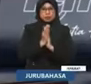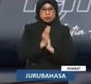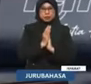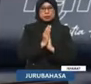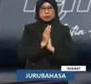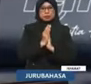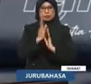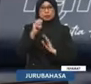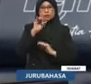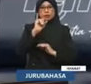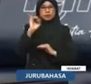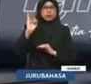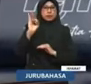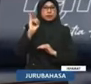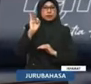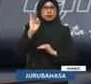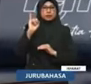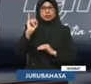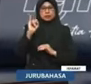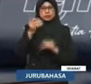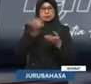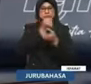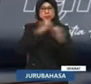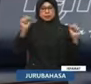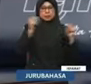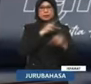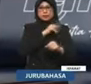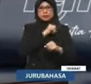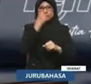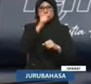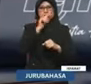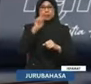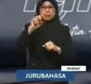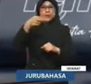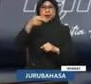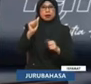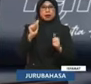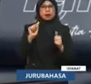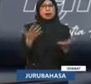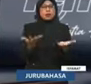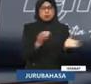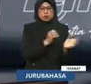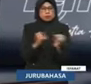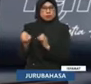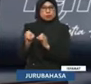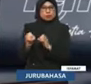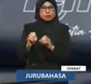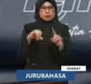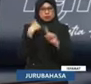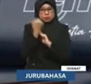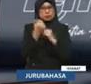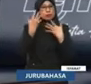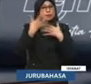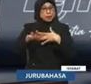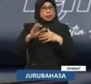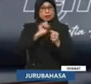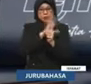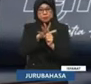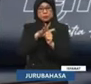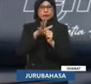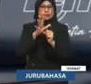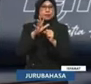Hai Sejauh manakah persiapan Kementerian untuk menganjurkan Maha 2002 dalam suasana pasca